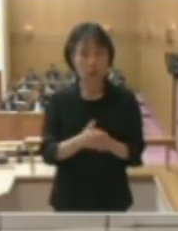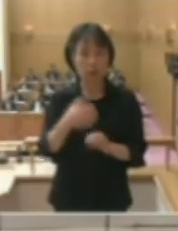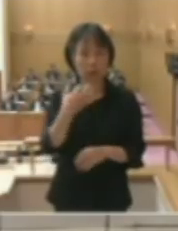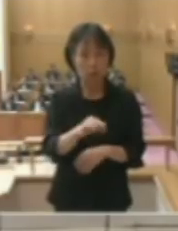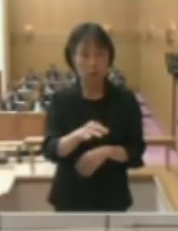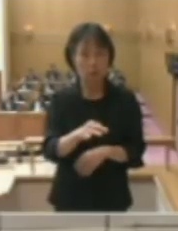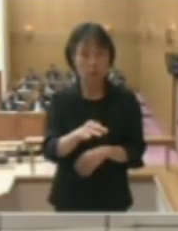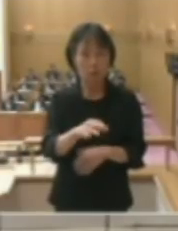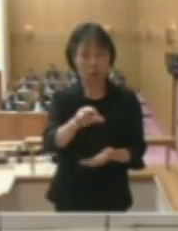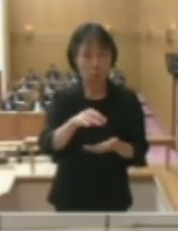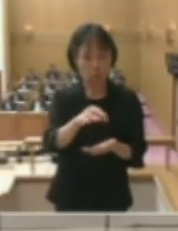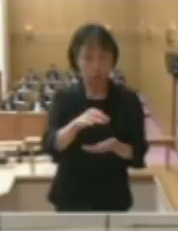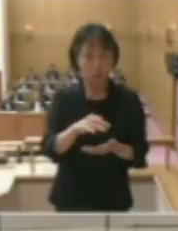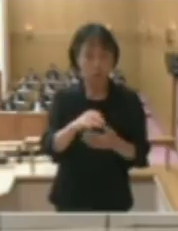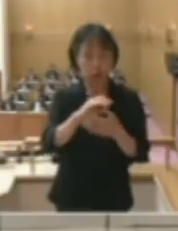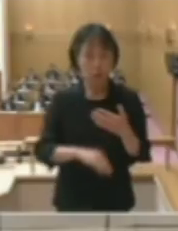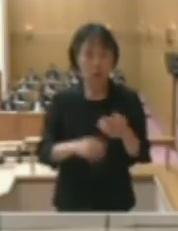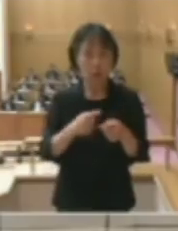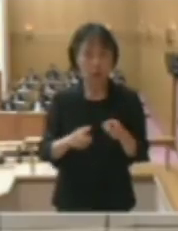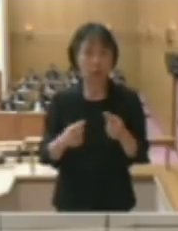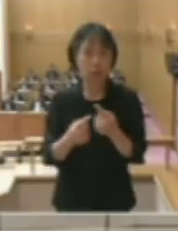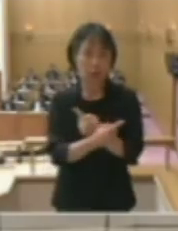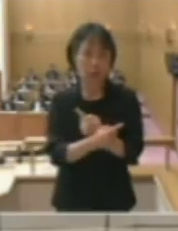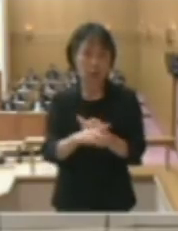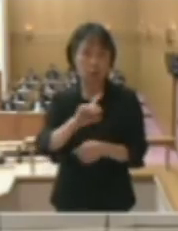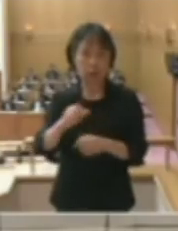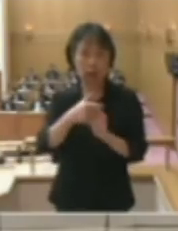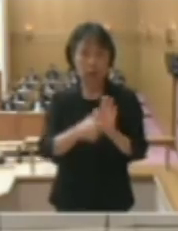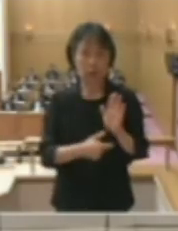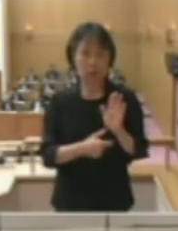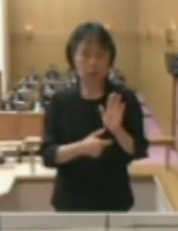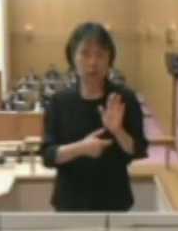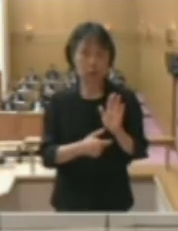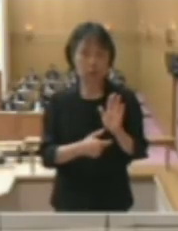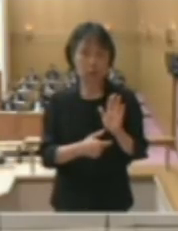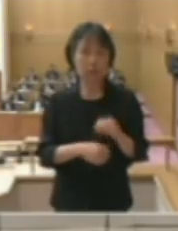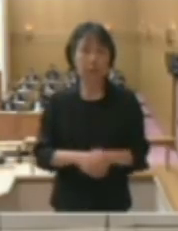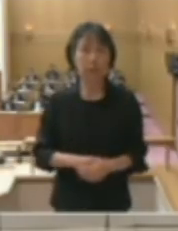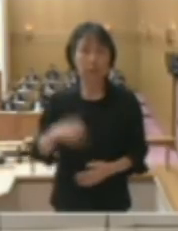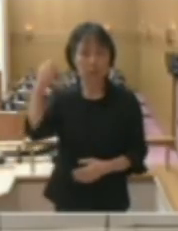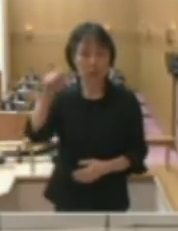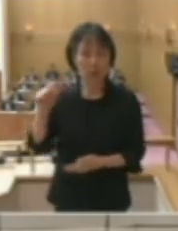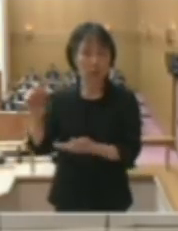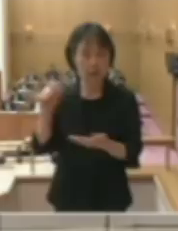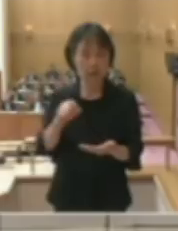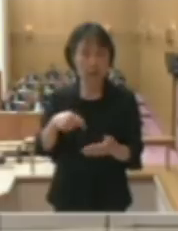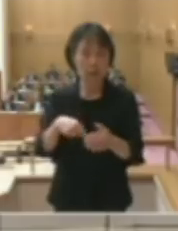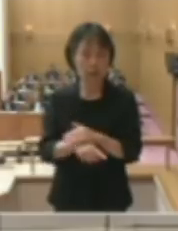例の一部改正についてを議題といたします。提案者から提案理由の説明を求め